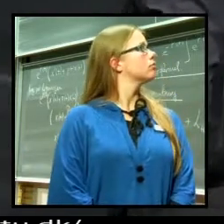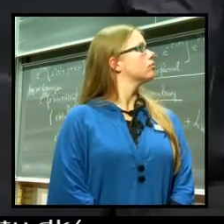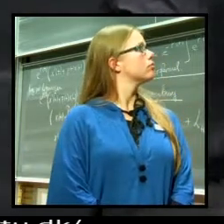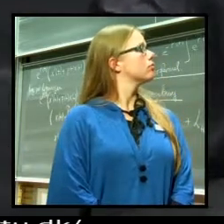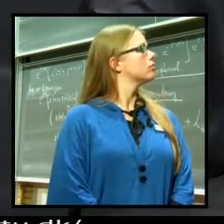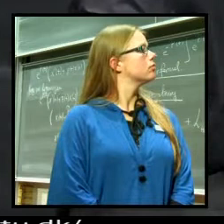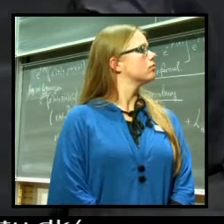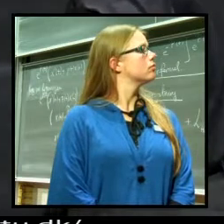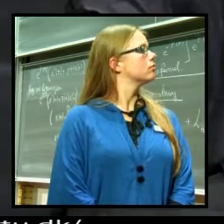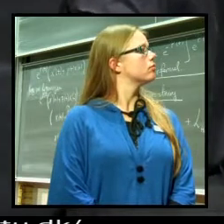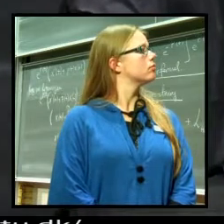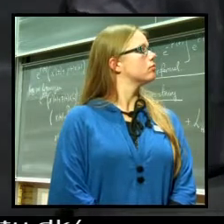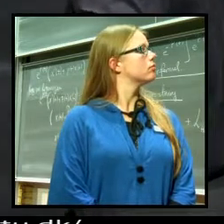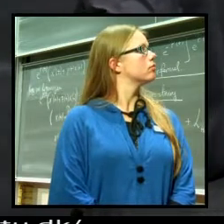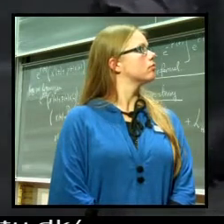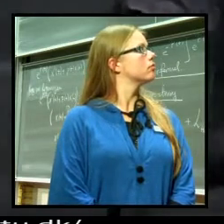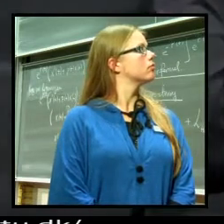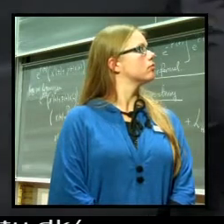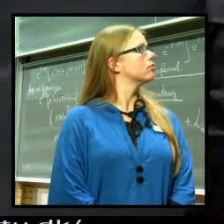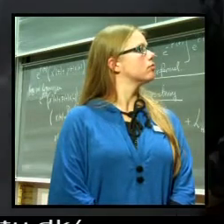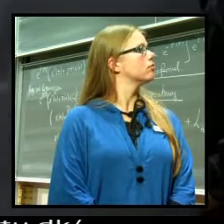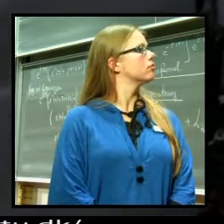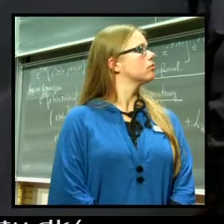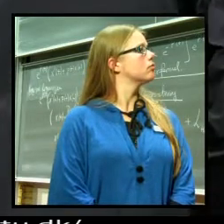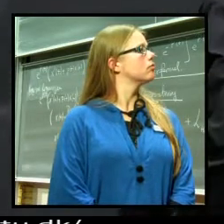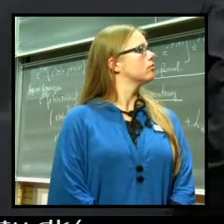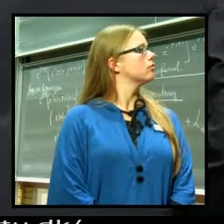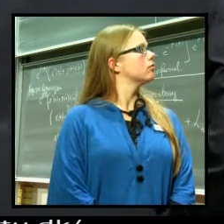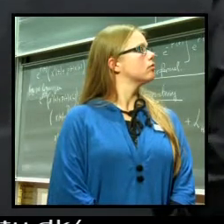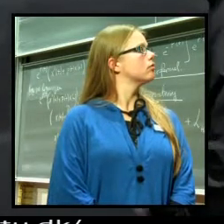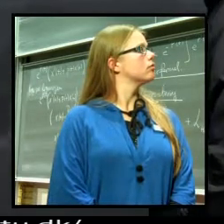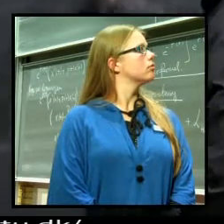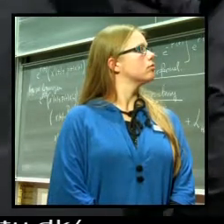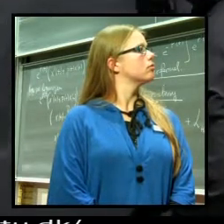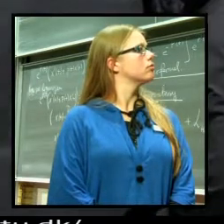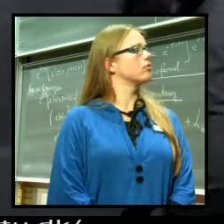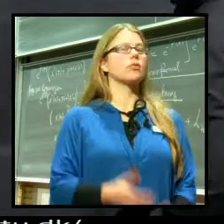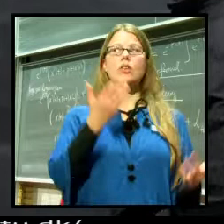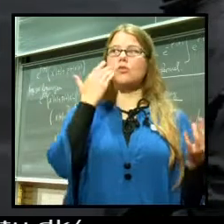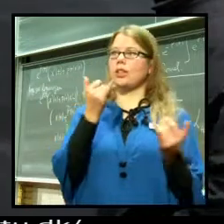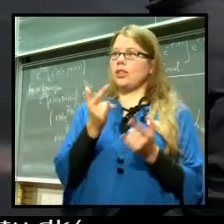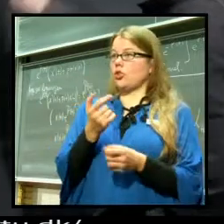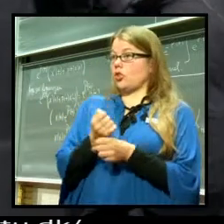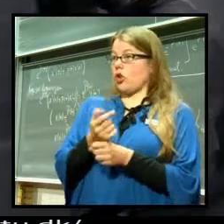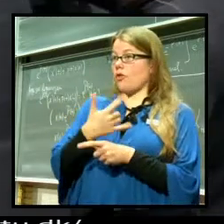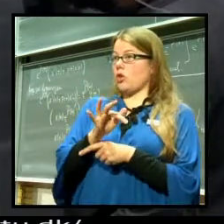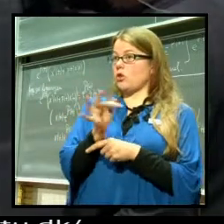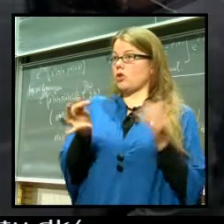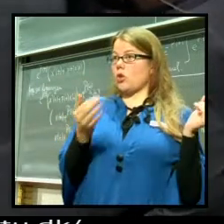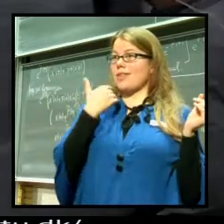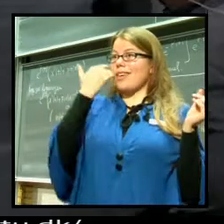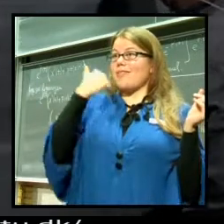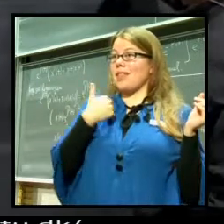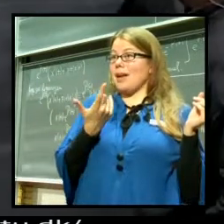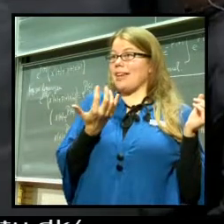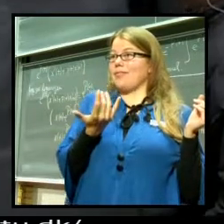3/2 gange 1 i tredje plus en konstant gange 1. Fordi sådan gør vores funktion. Jeg ved bare ikke, hvordan det